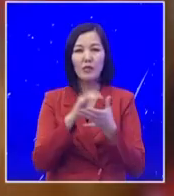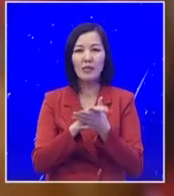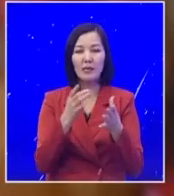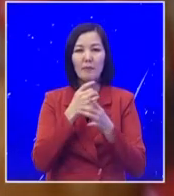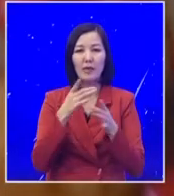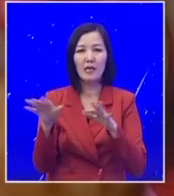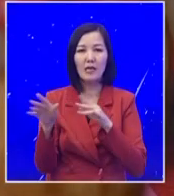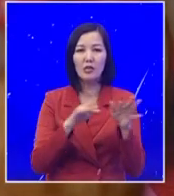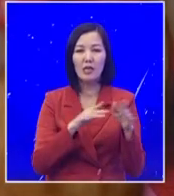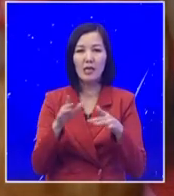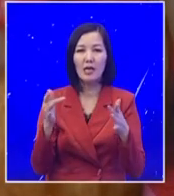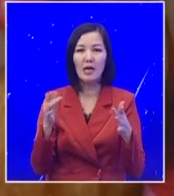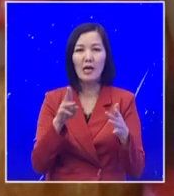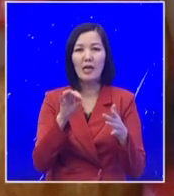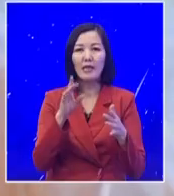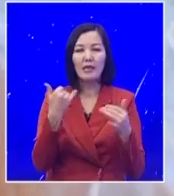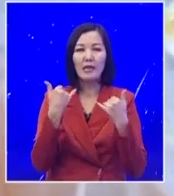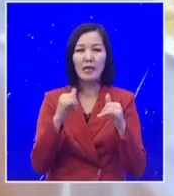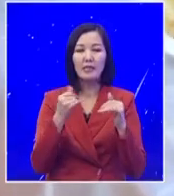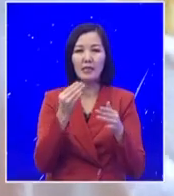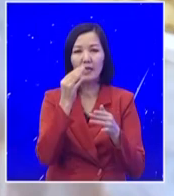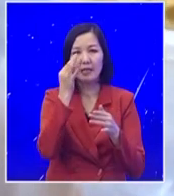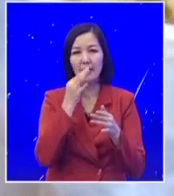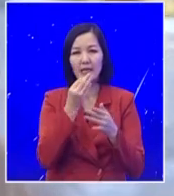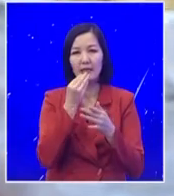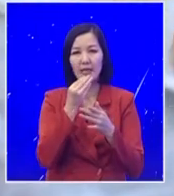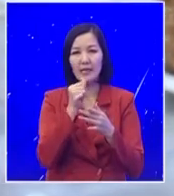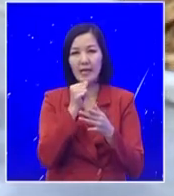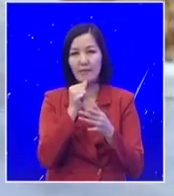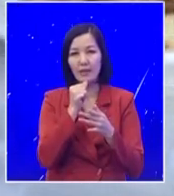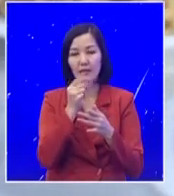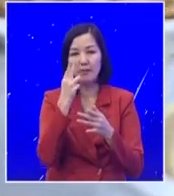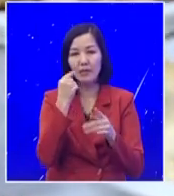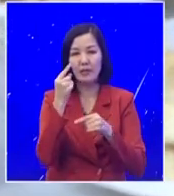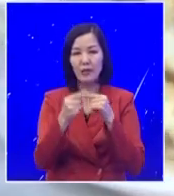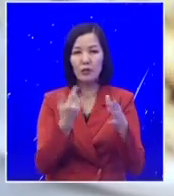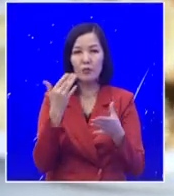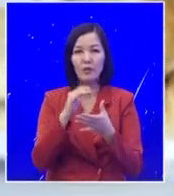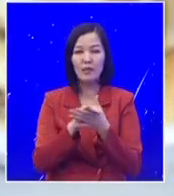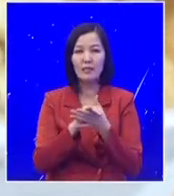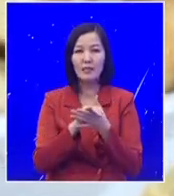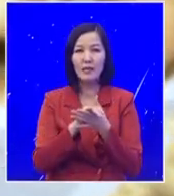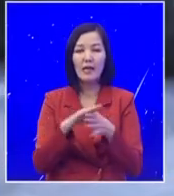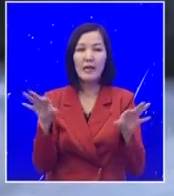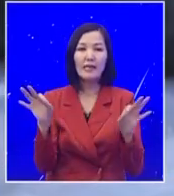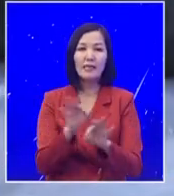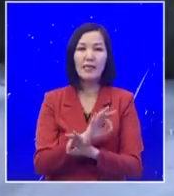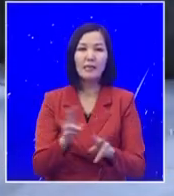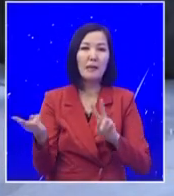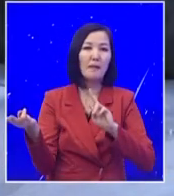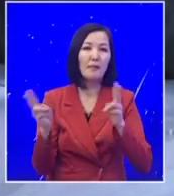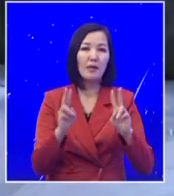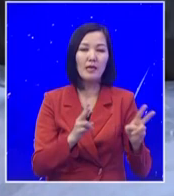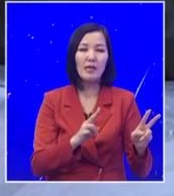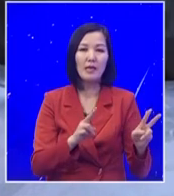шараға жиылған көпшілік татар асханасының тәттілерінен дәм татып, салт дәстүрімен танысты. Ұлттық нақыштағы сазды әуен, ырғақты